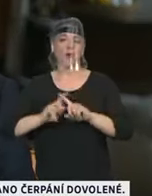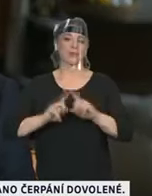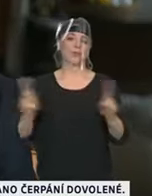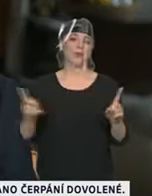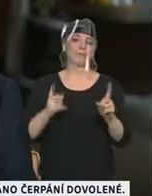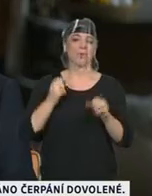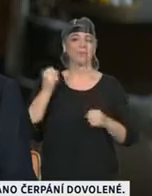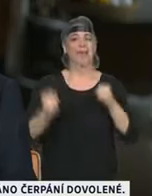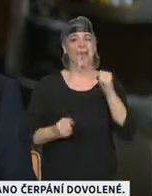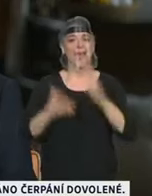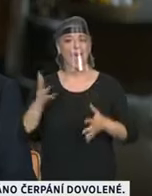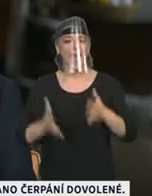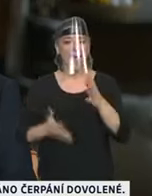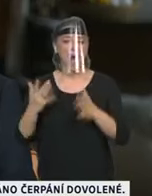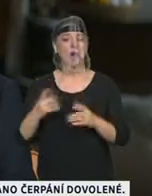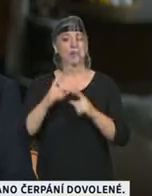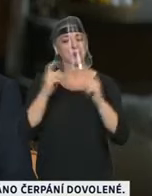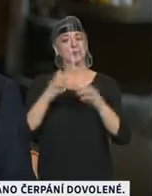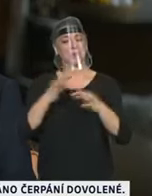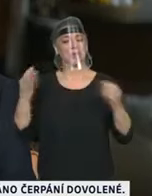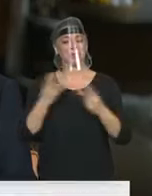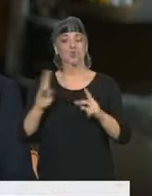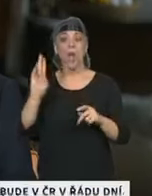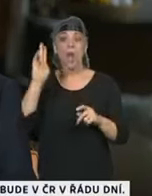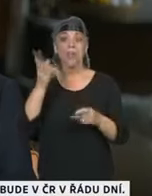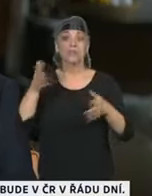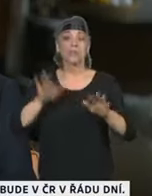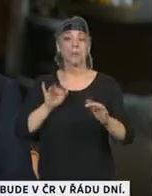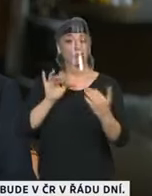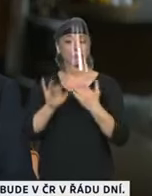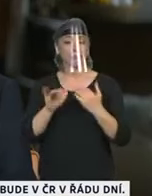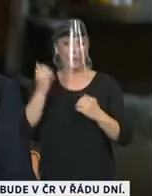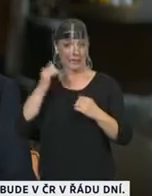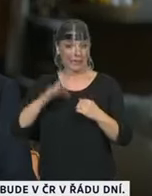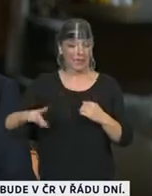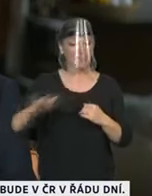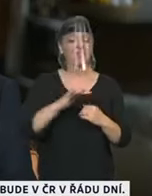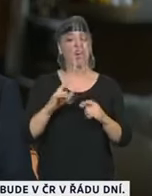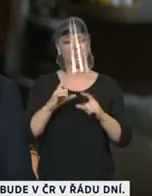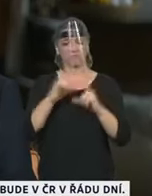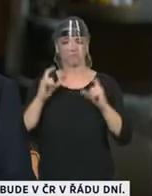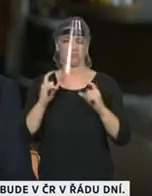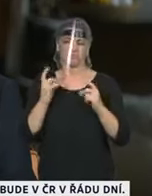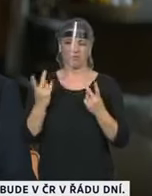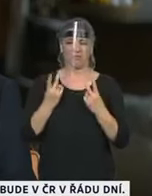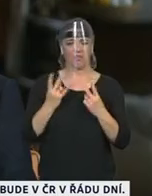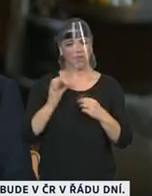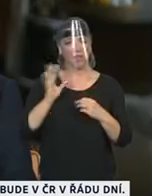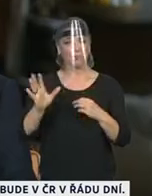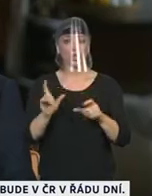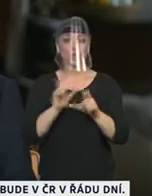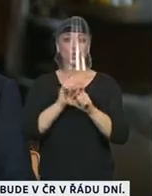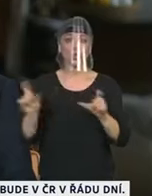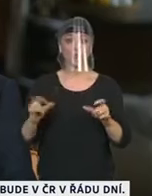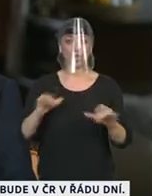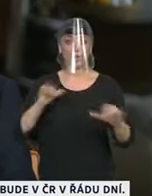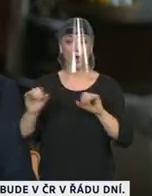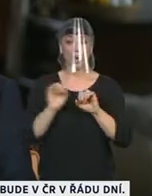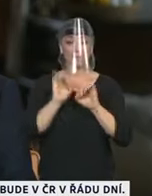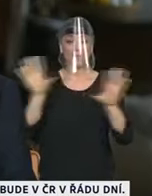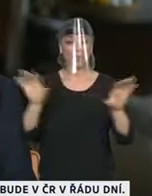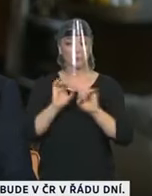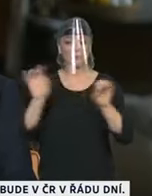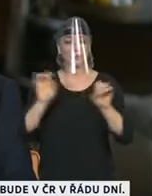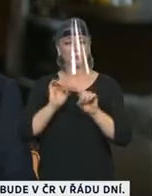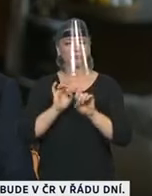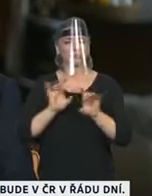lidmi, roušku používejte, buďte ohleduplný. Při sportu se aerosol šíří mnohem víc a mohli byste ohrozit